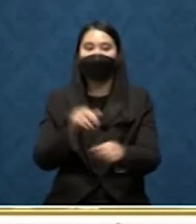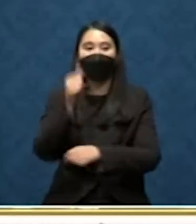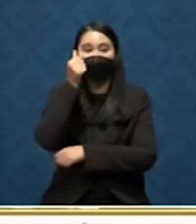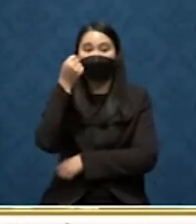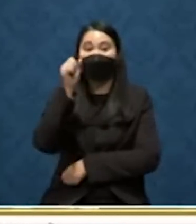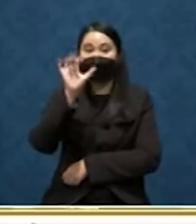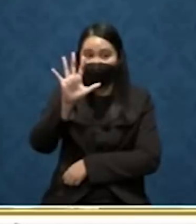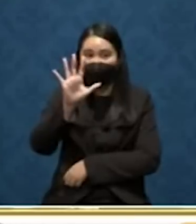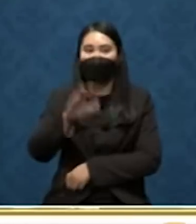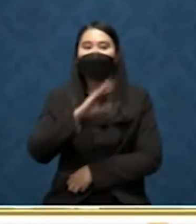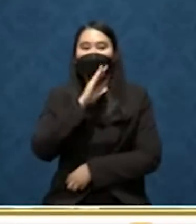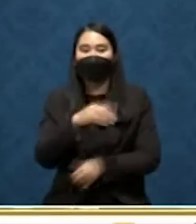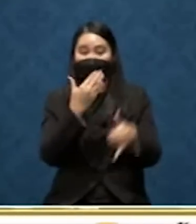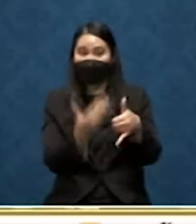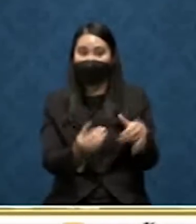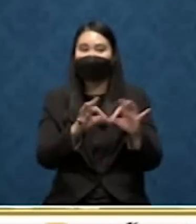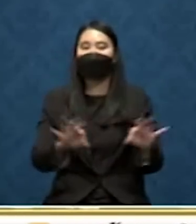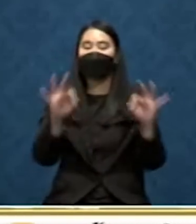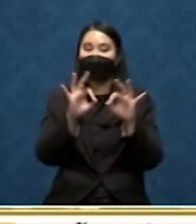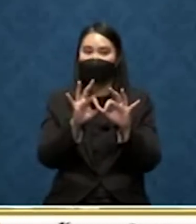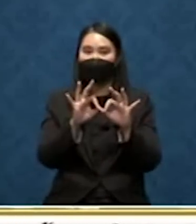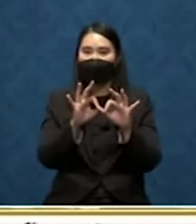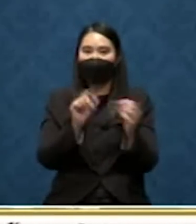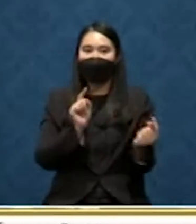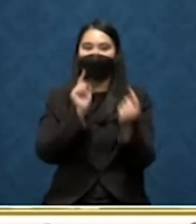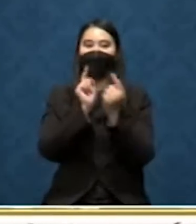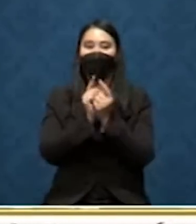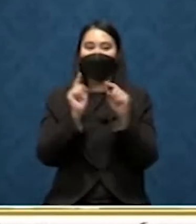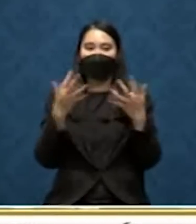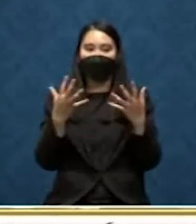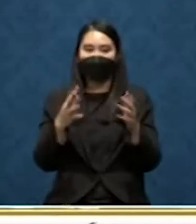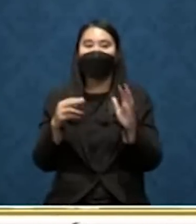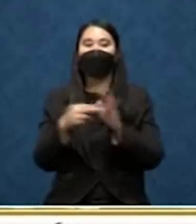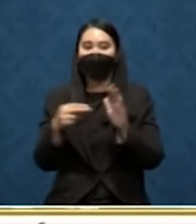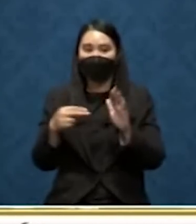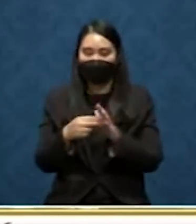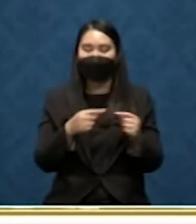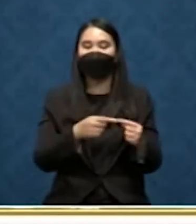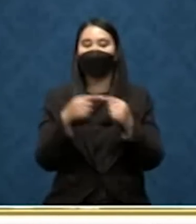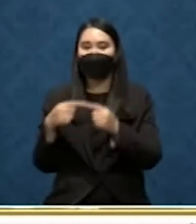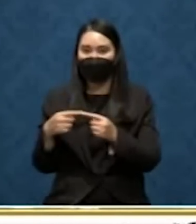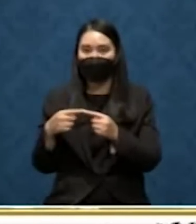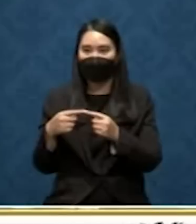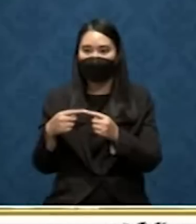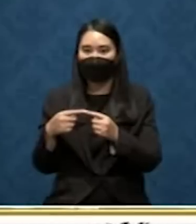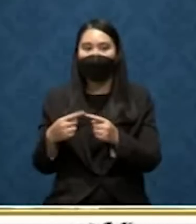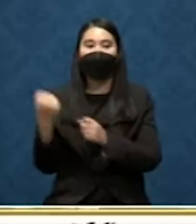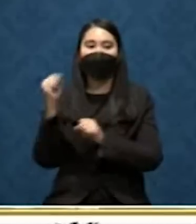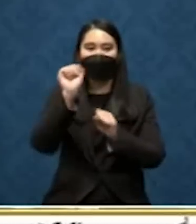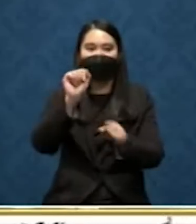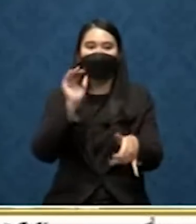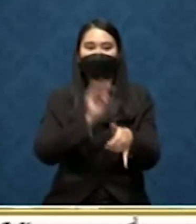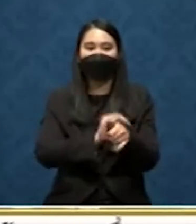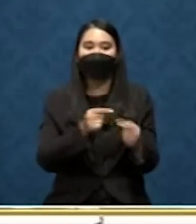หากบุคคลสำคัญดังกล่าว มิได้มาตามหมายเรีกให้ผู้ร้องดำเนนการขอออกหมายจบต่อไป